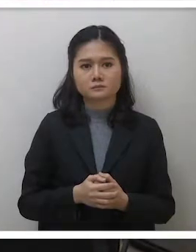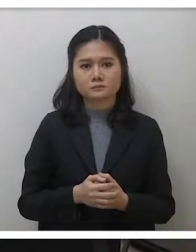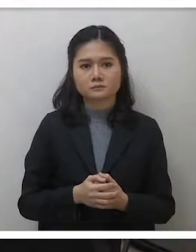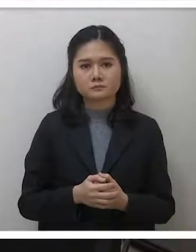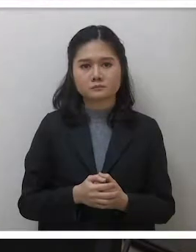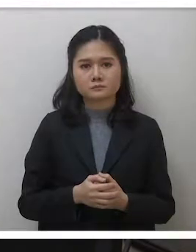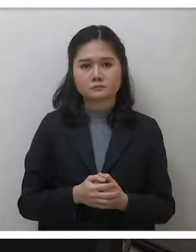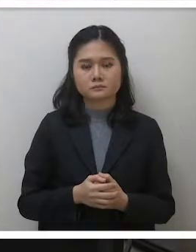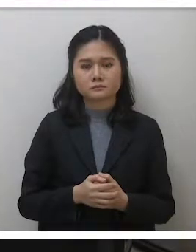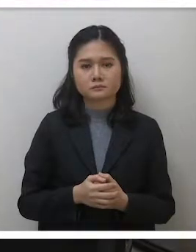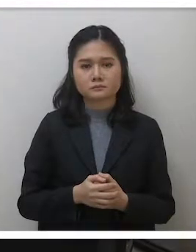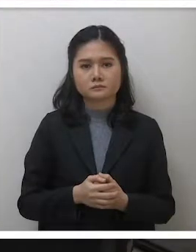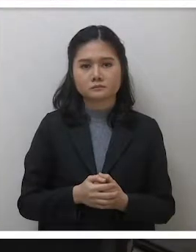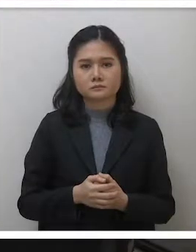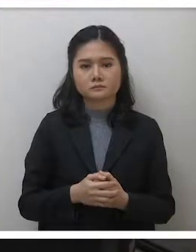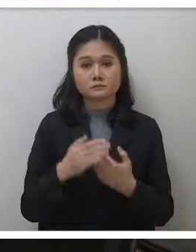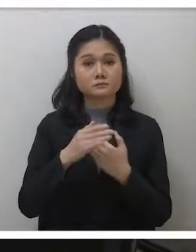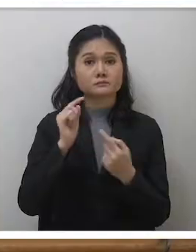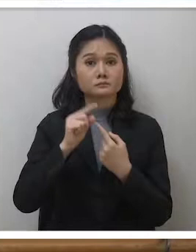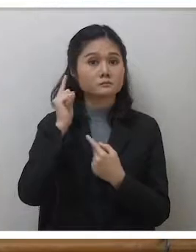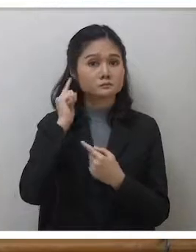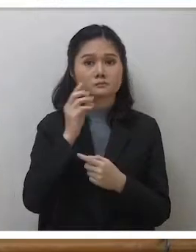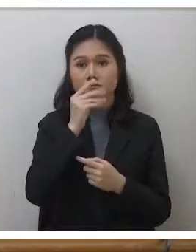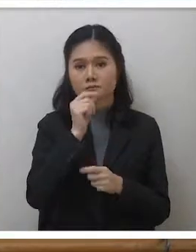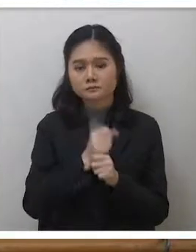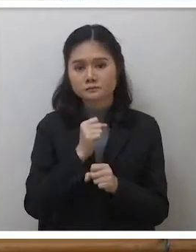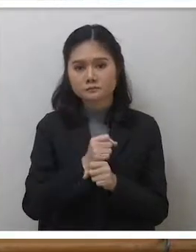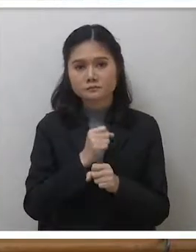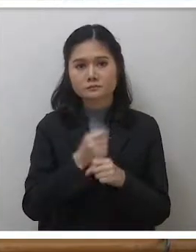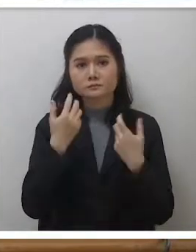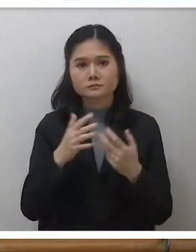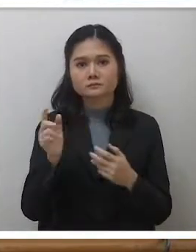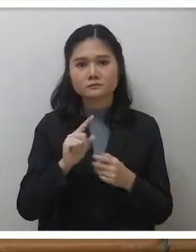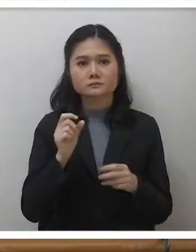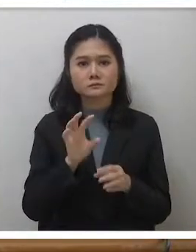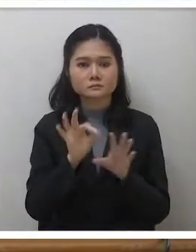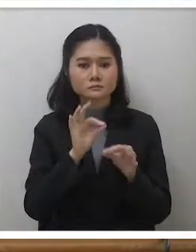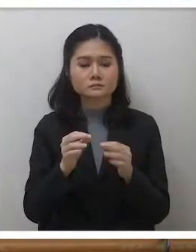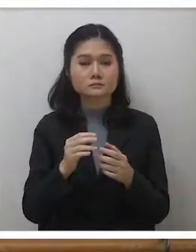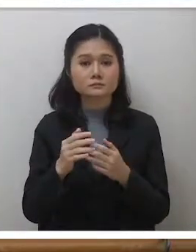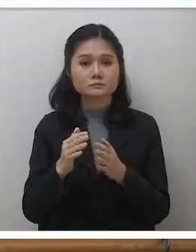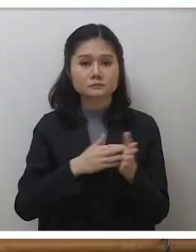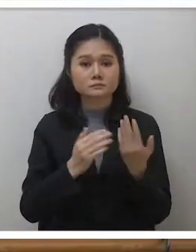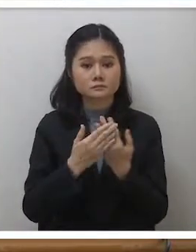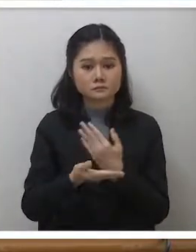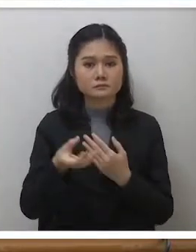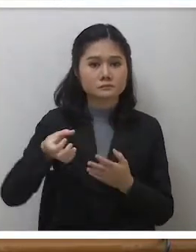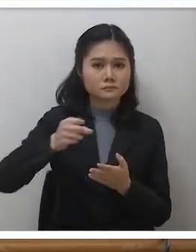เอาเงาในใบหูลองดูนะครับคราวนี้เราก็ไปเลือกสีเงามา